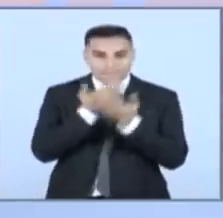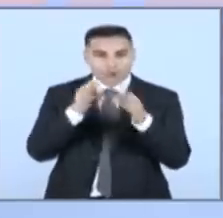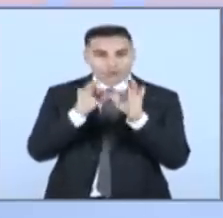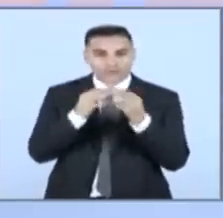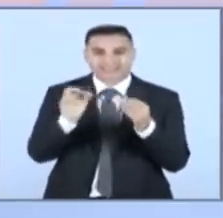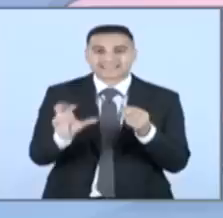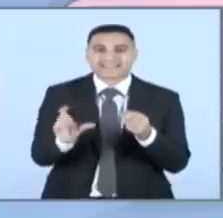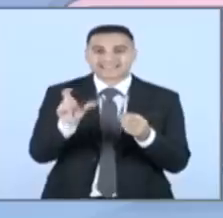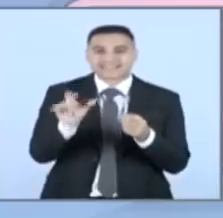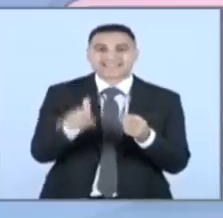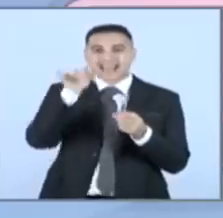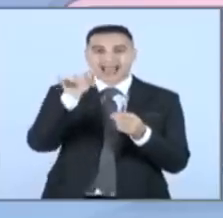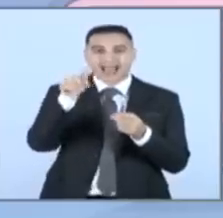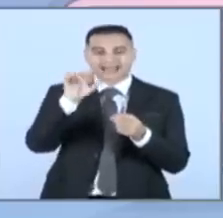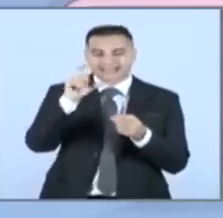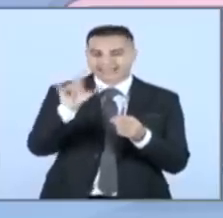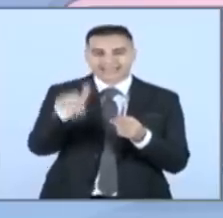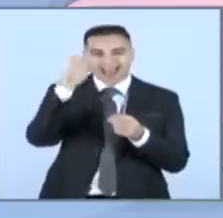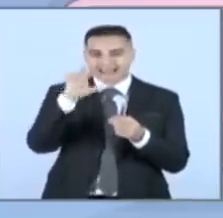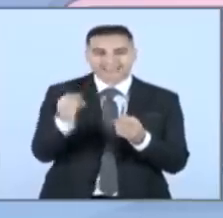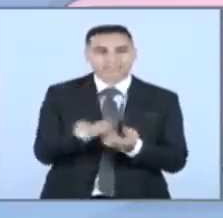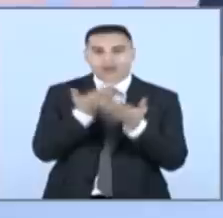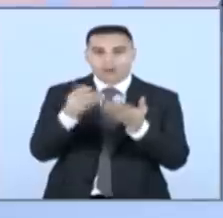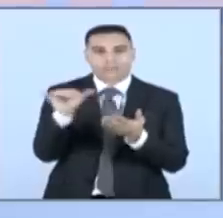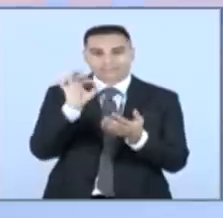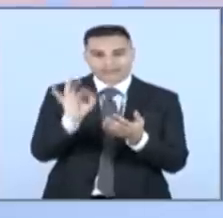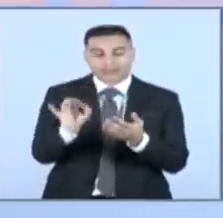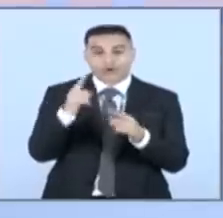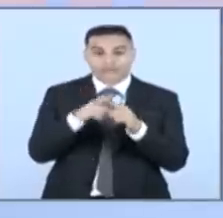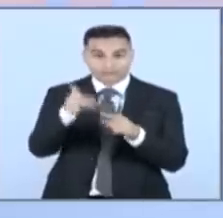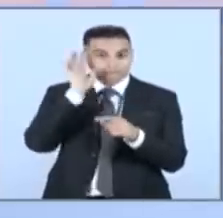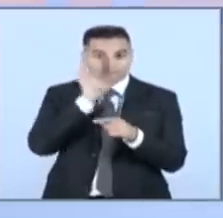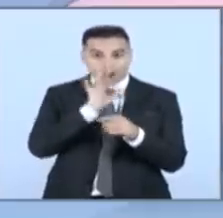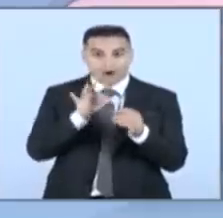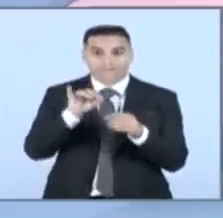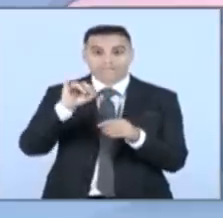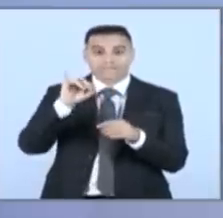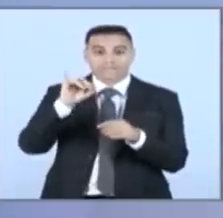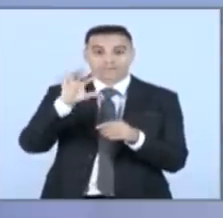نيازي بالنسبة لنا مهم جدا. وبقى معانا نجوم مهجة